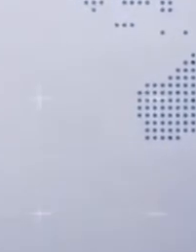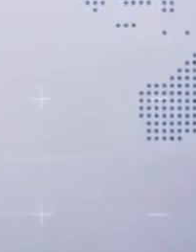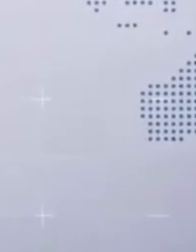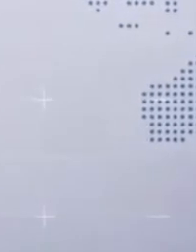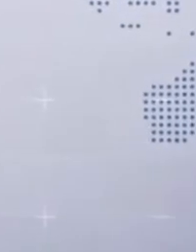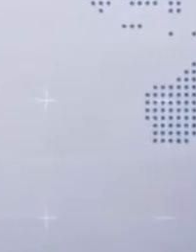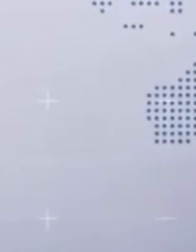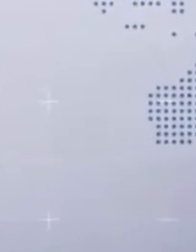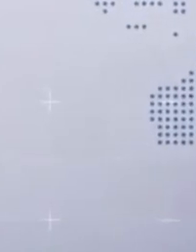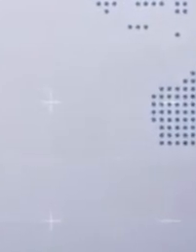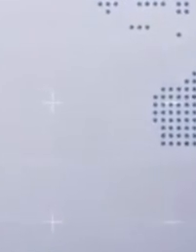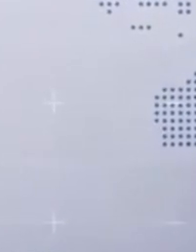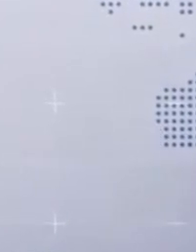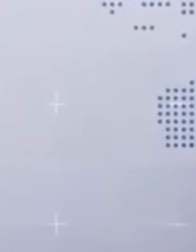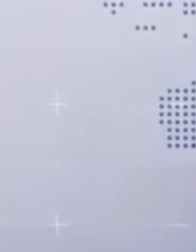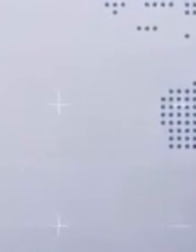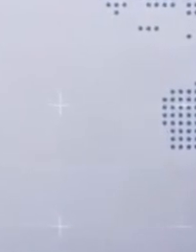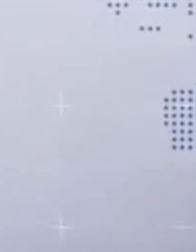으